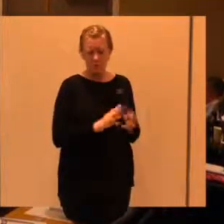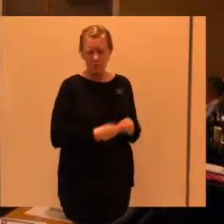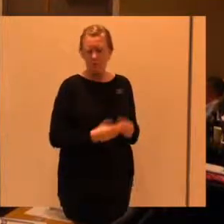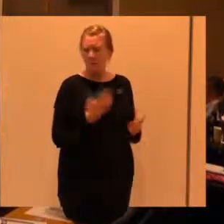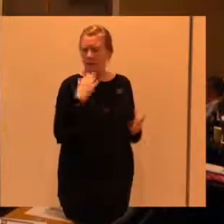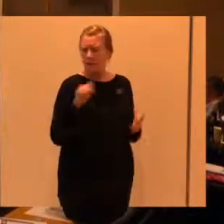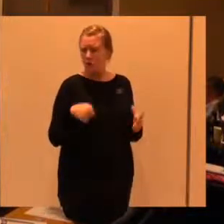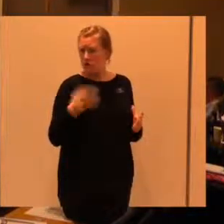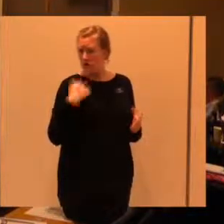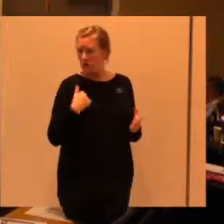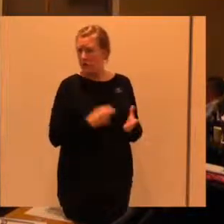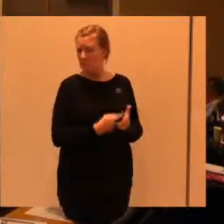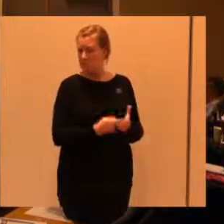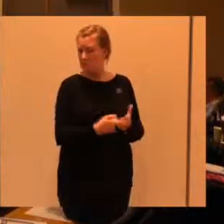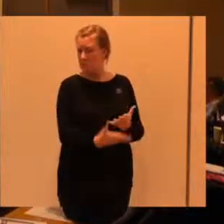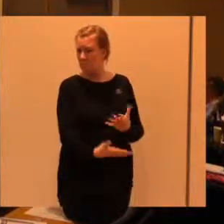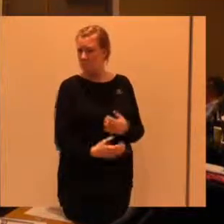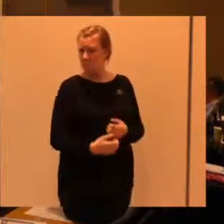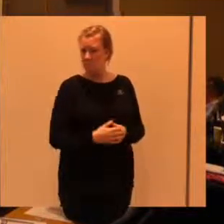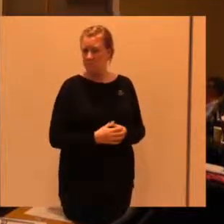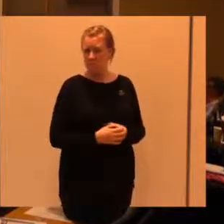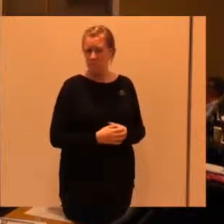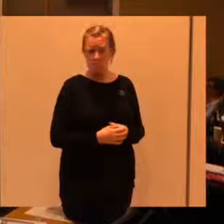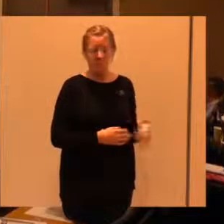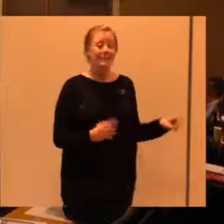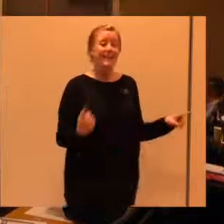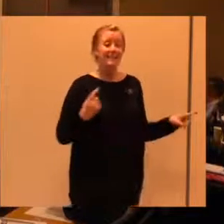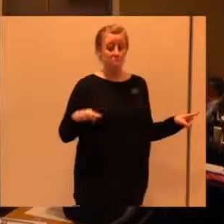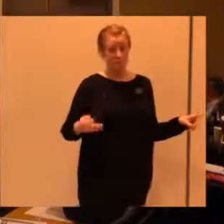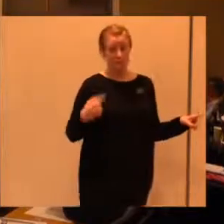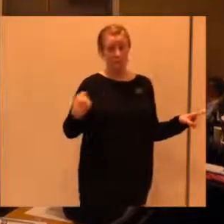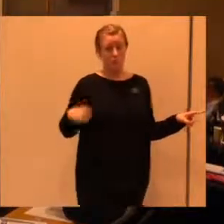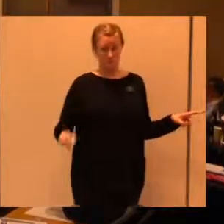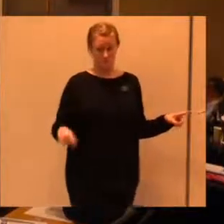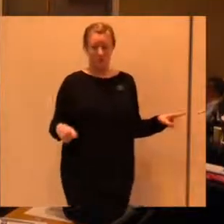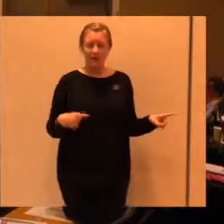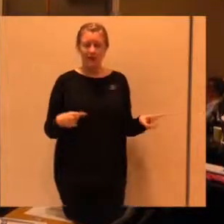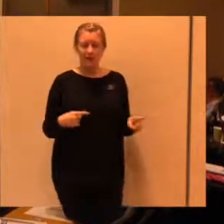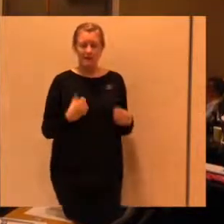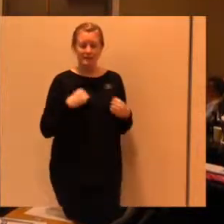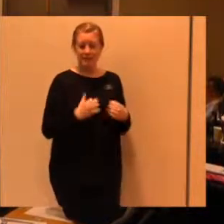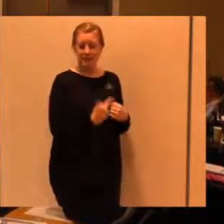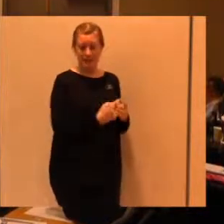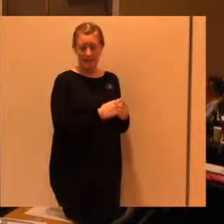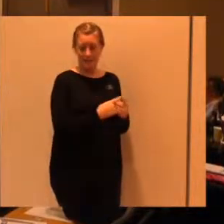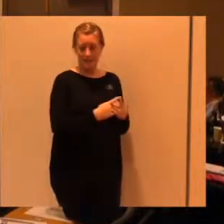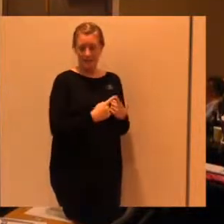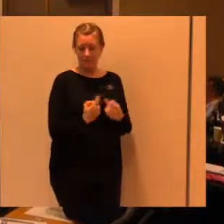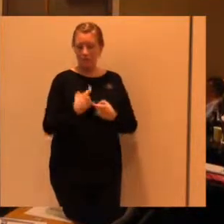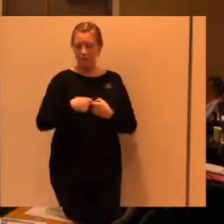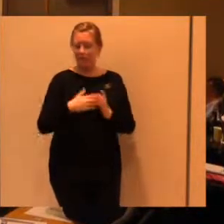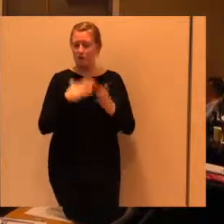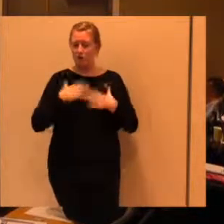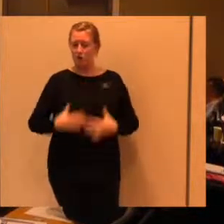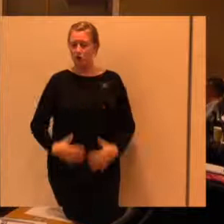ställa i de här processerna. Håller på med ett annat projekt där man kan säga att tillgänglighet växer ihop med våra kroppar.